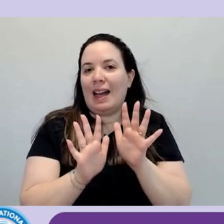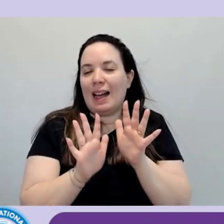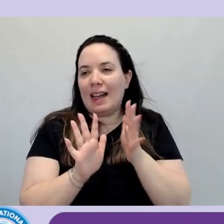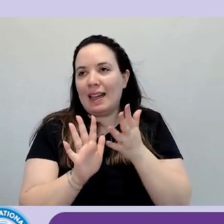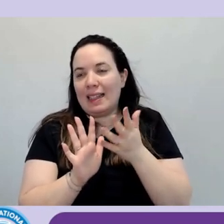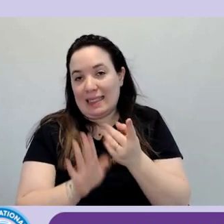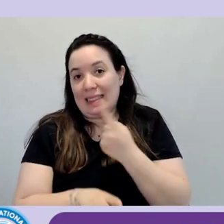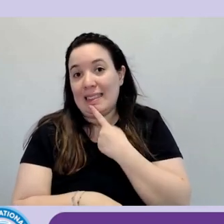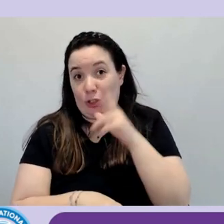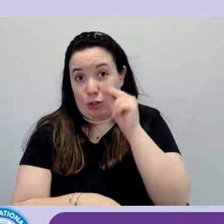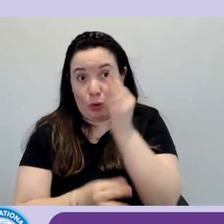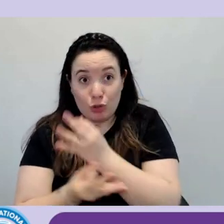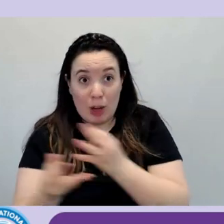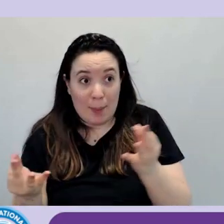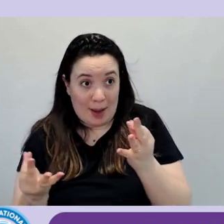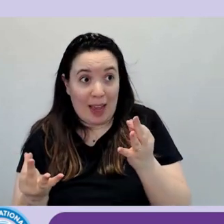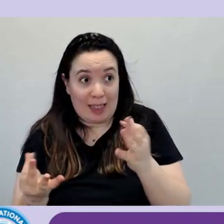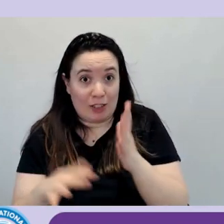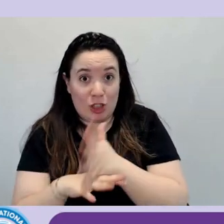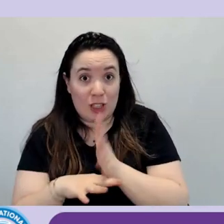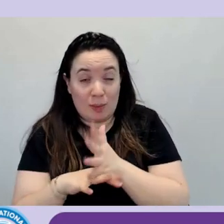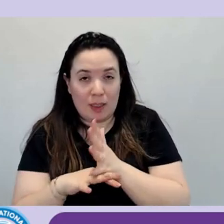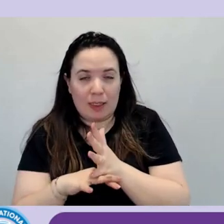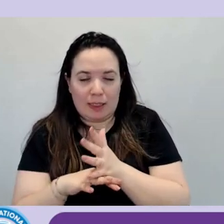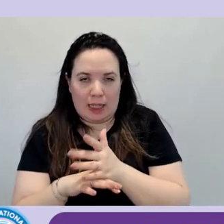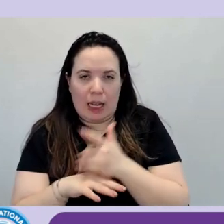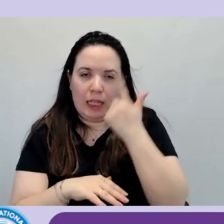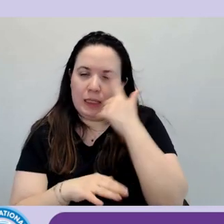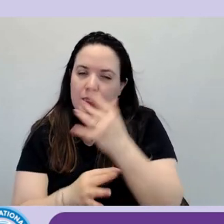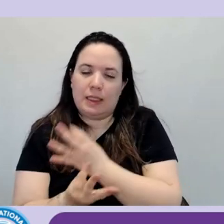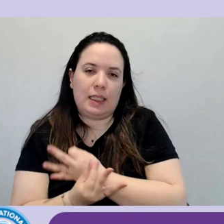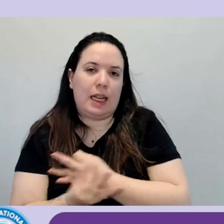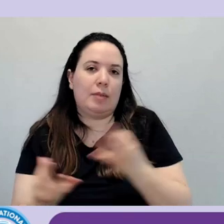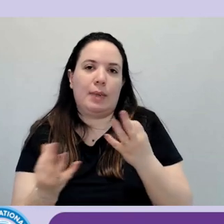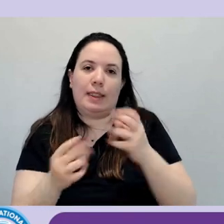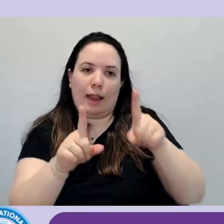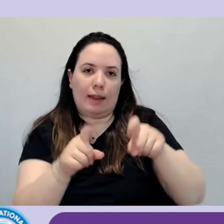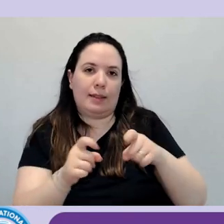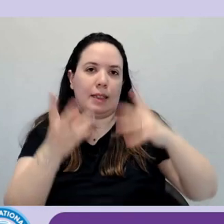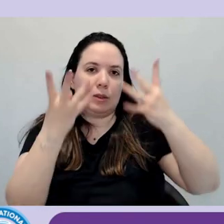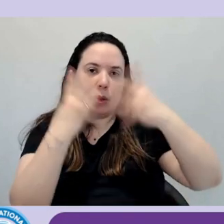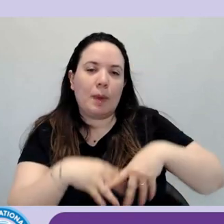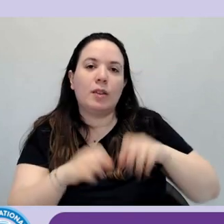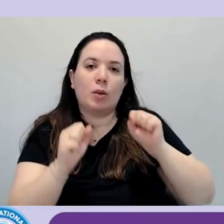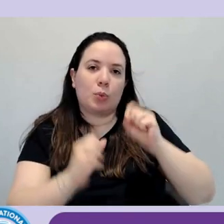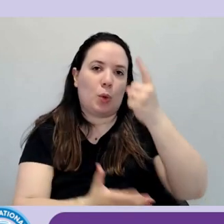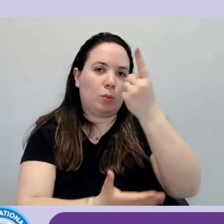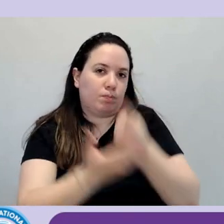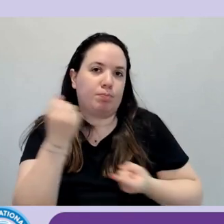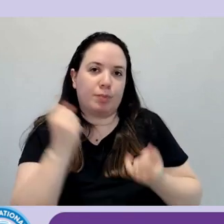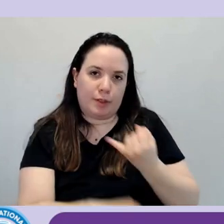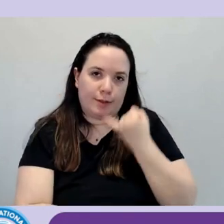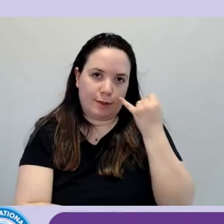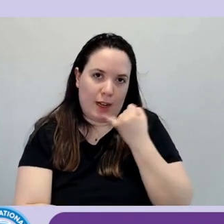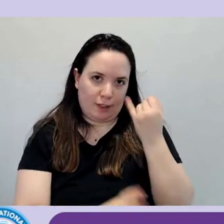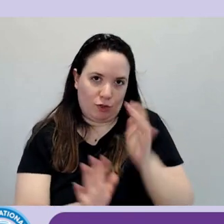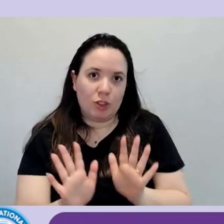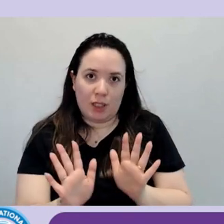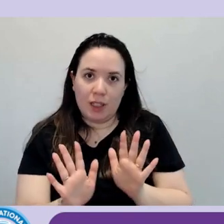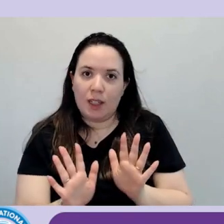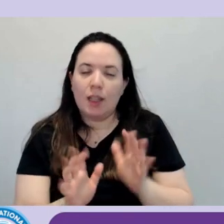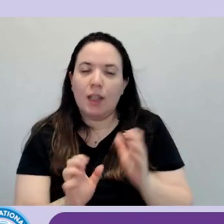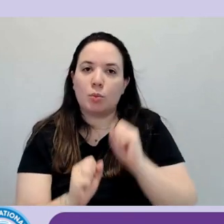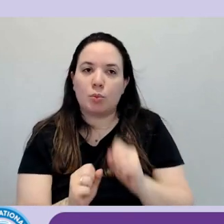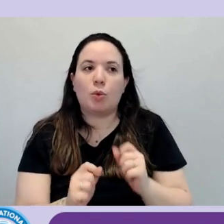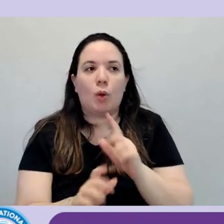chi conosce bene la materia sa con altrettanta certezza che la verifica automatica come dire può fallire